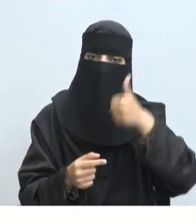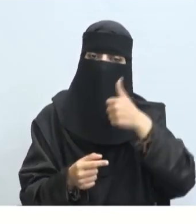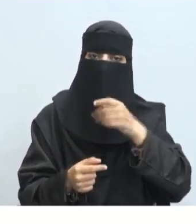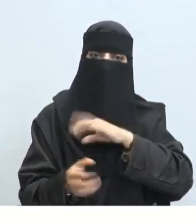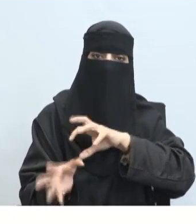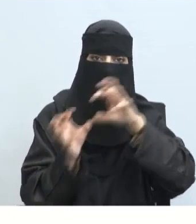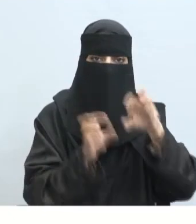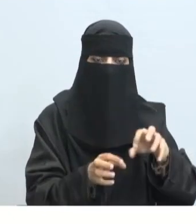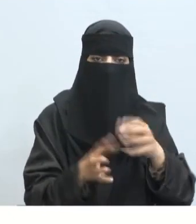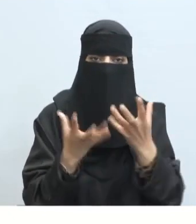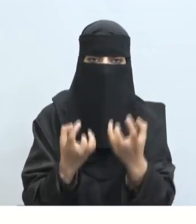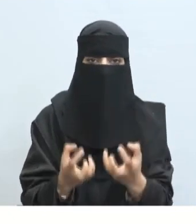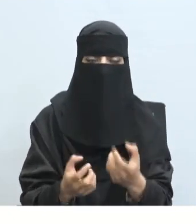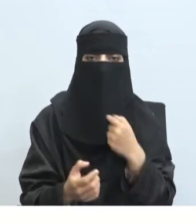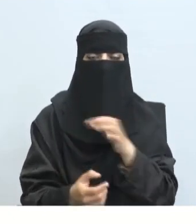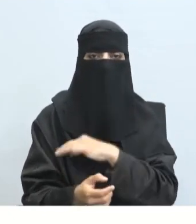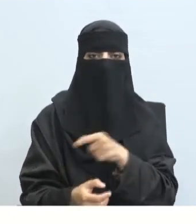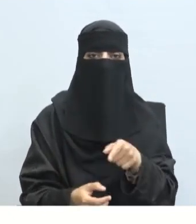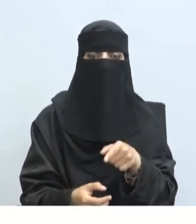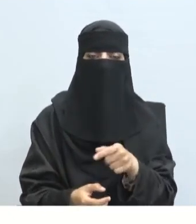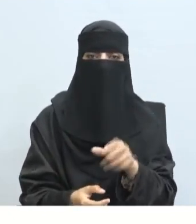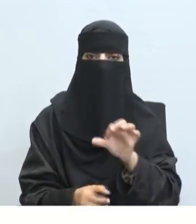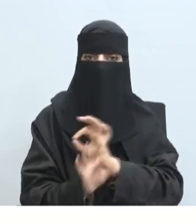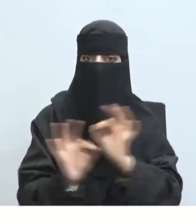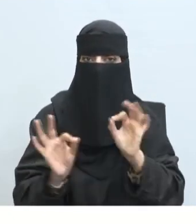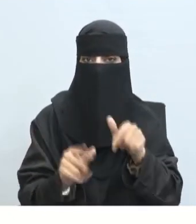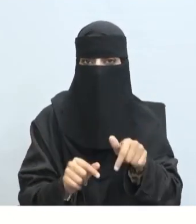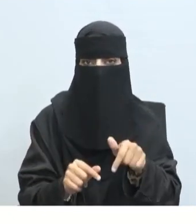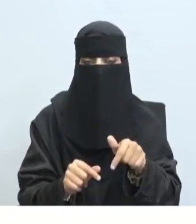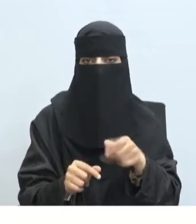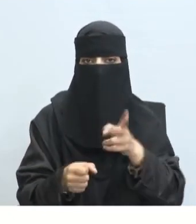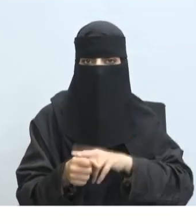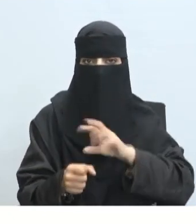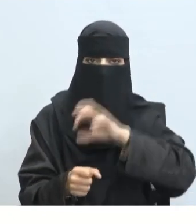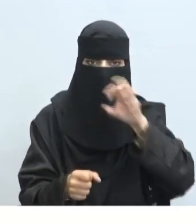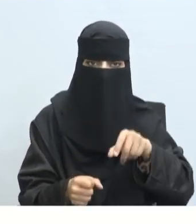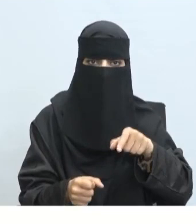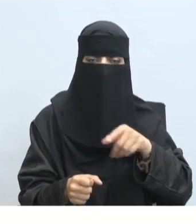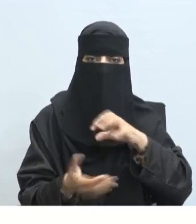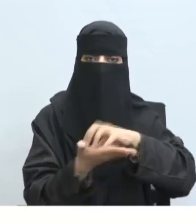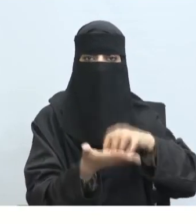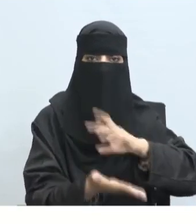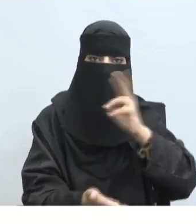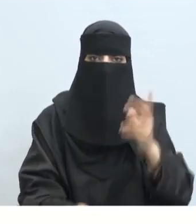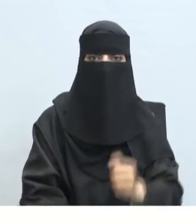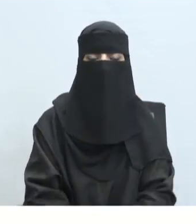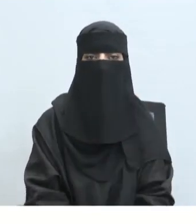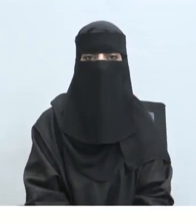استعادتها لتقليل التكاليف وتوفير مثلا او اعاده استخدامها في مواقع